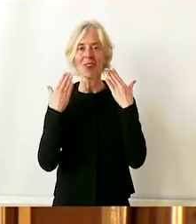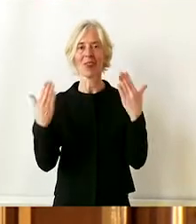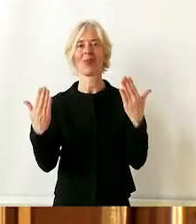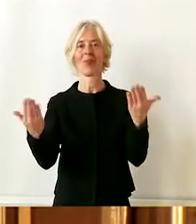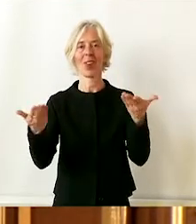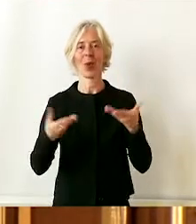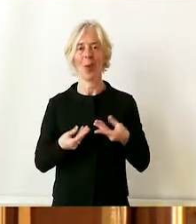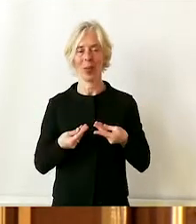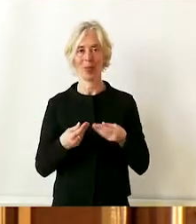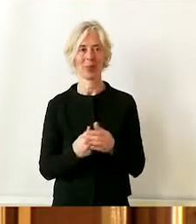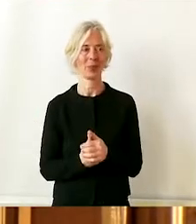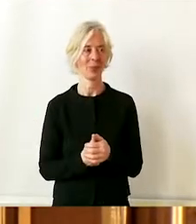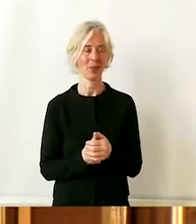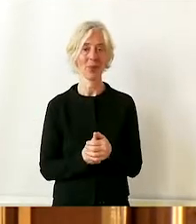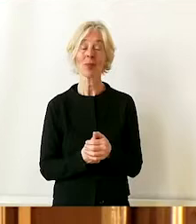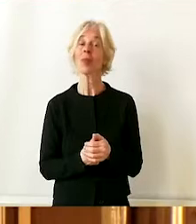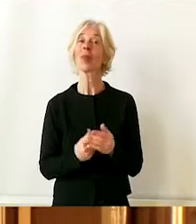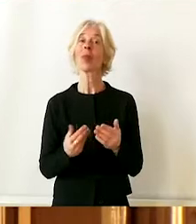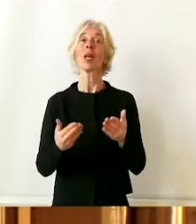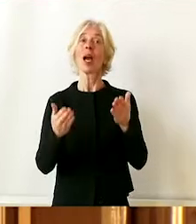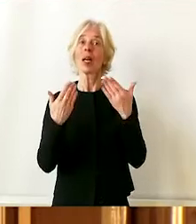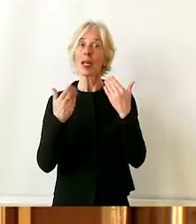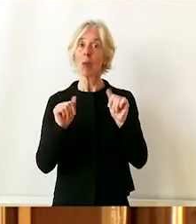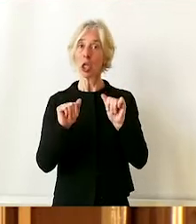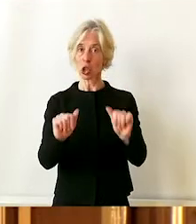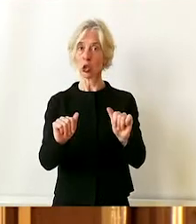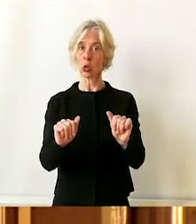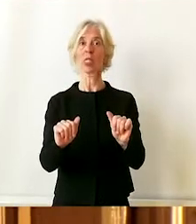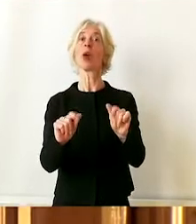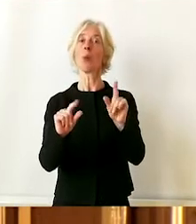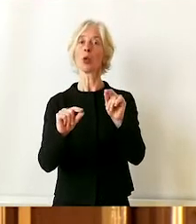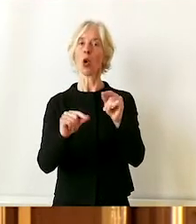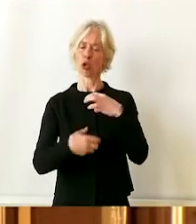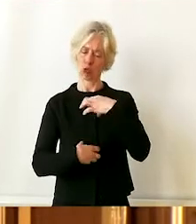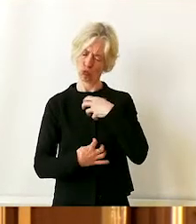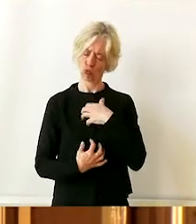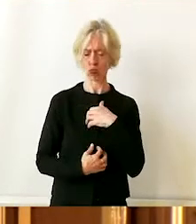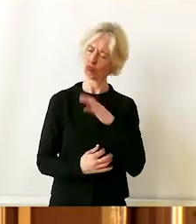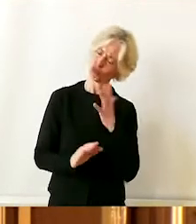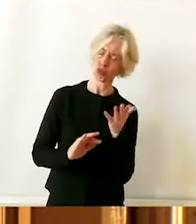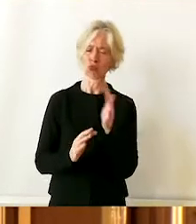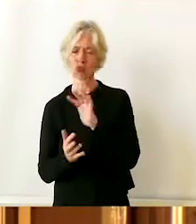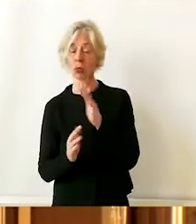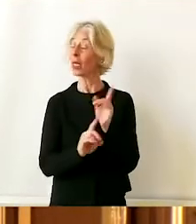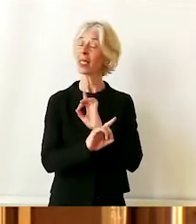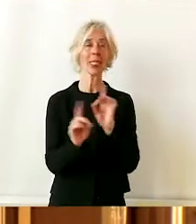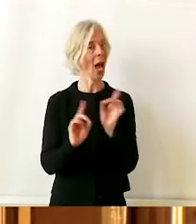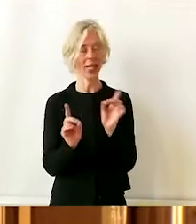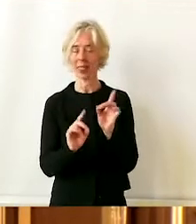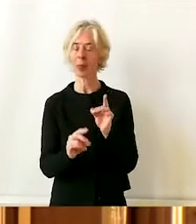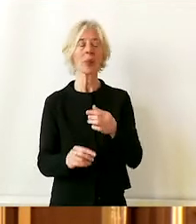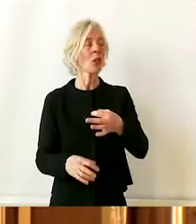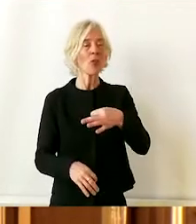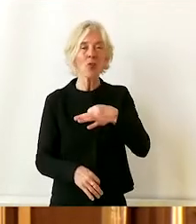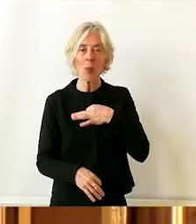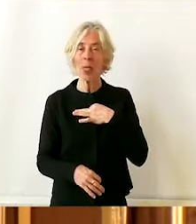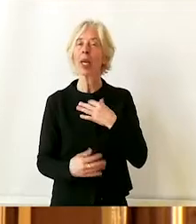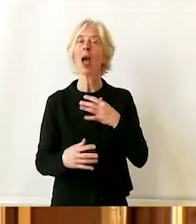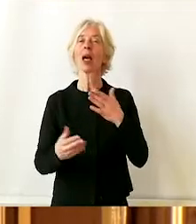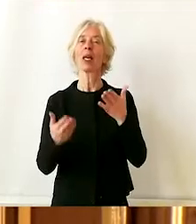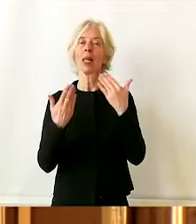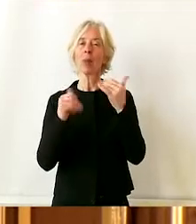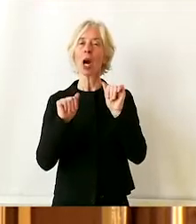Klimaschutz ist keine Frage der Haltung, das ist keine Frage der Ideologie. Nein, Klimaschutz ist auf jeden Fall für mich eine